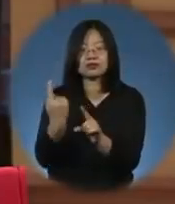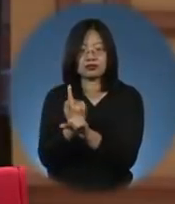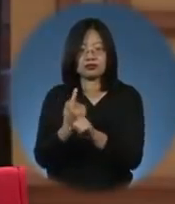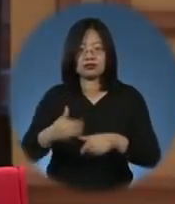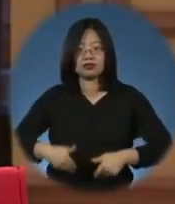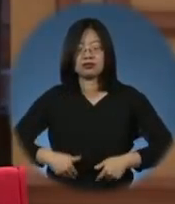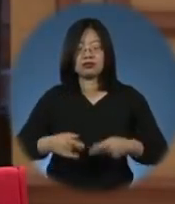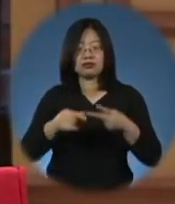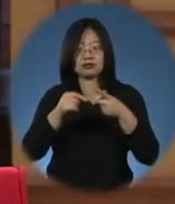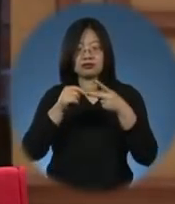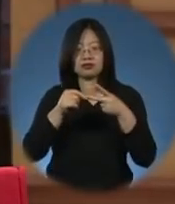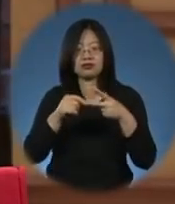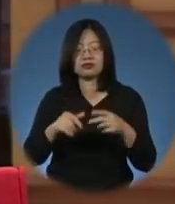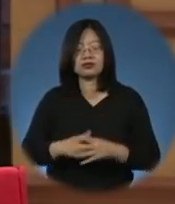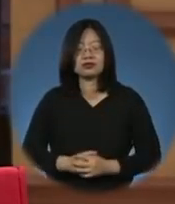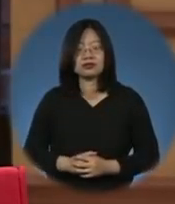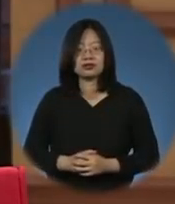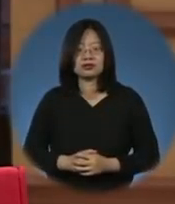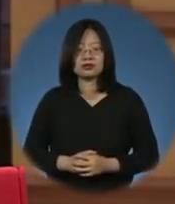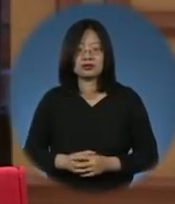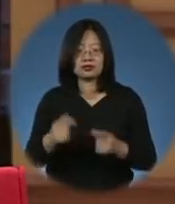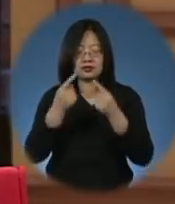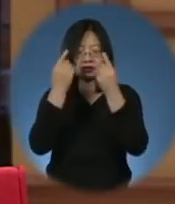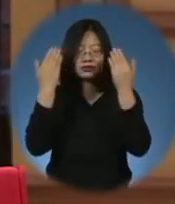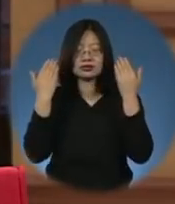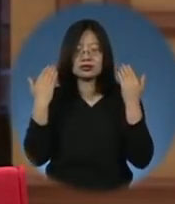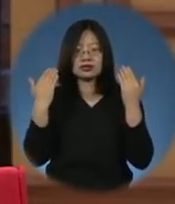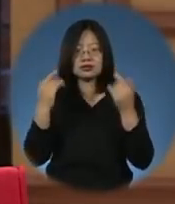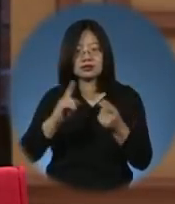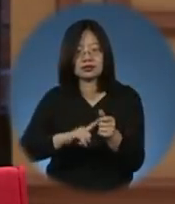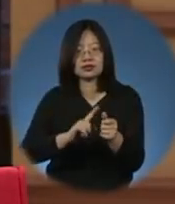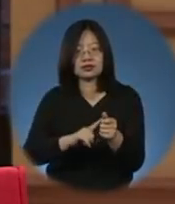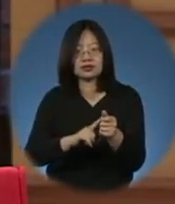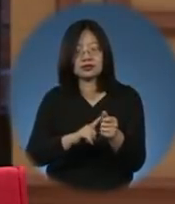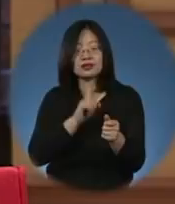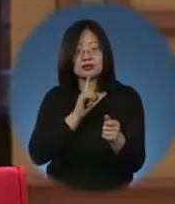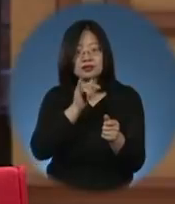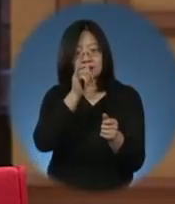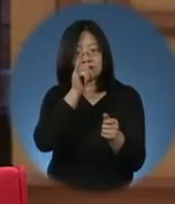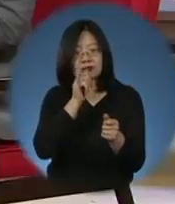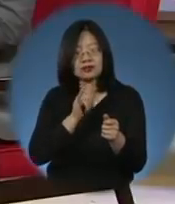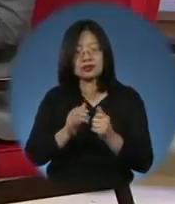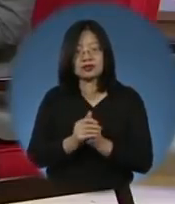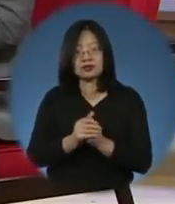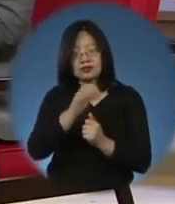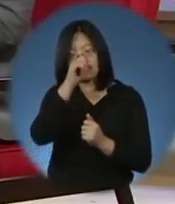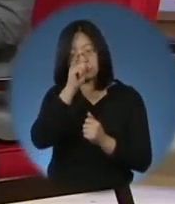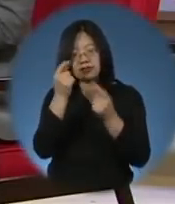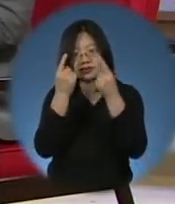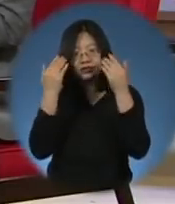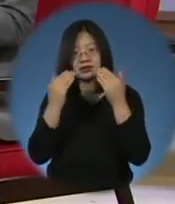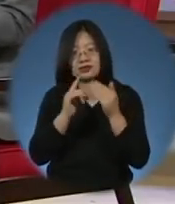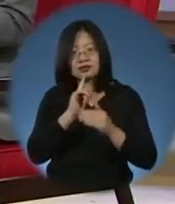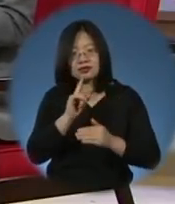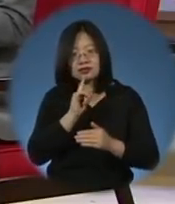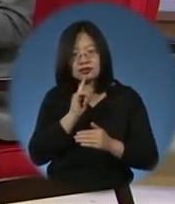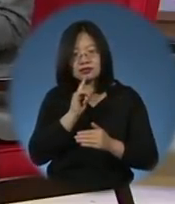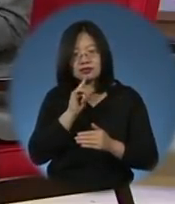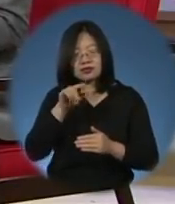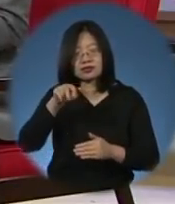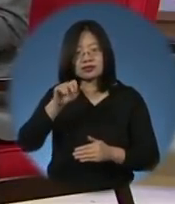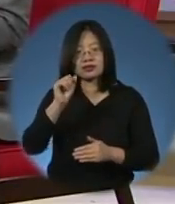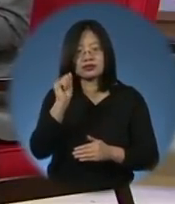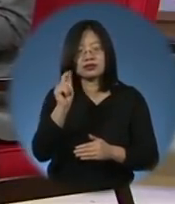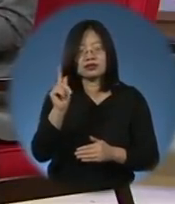번째 조건은 그 이 대학들에 대해서 우리가 이제 이런 겁니다. 그러면 좋은 대학이라고 말하는 소위 말하는 이제